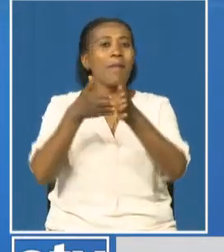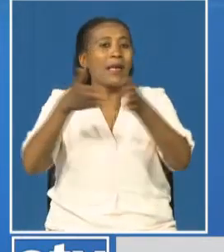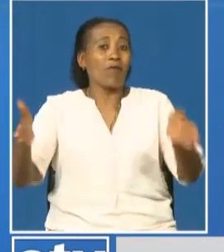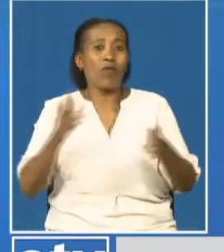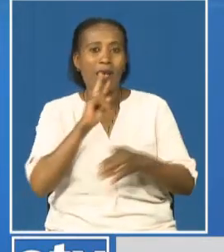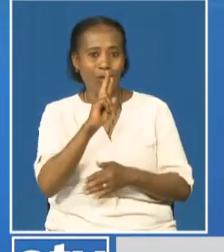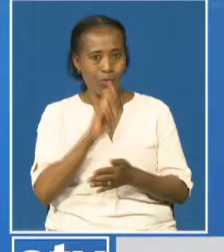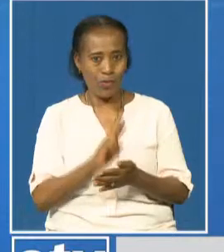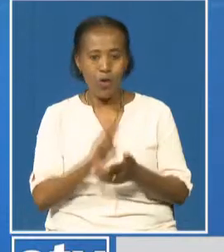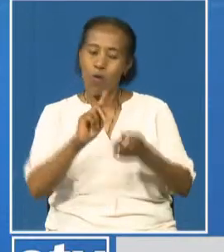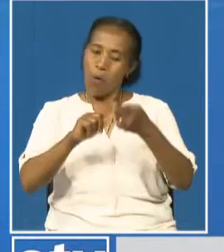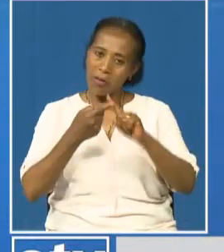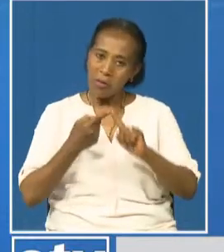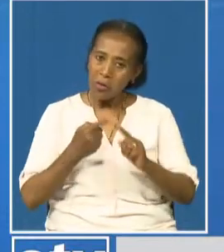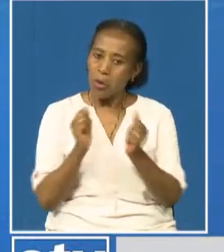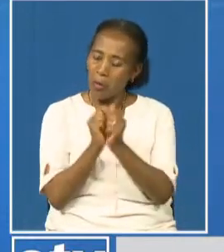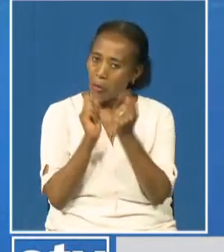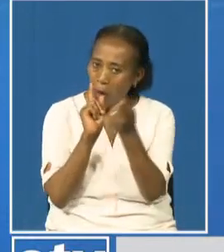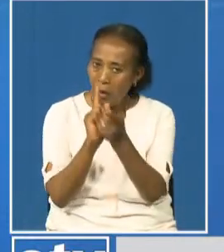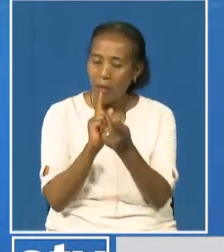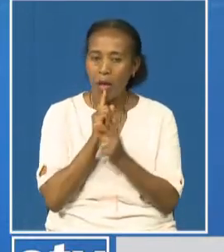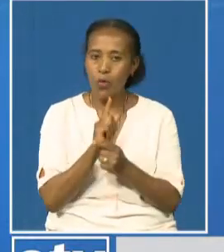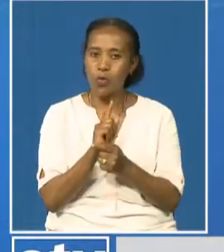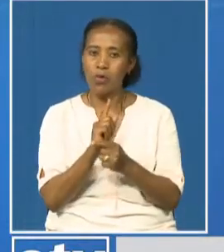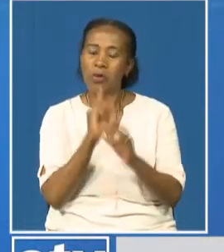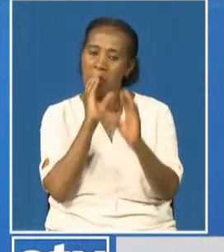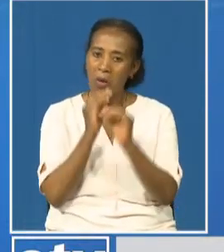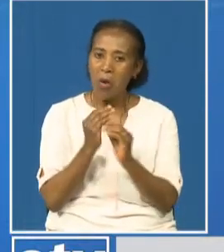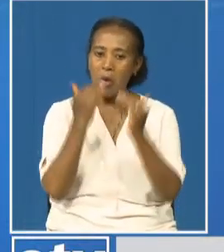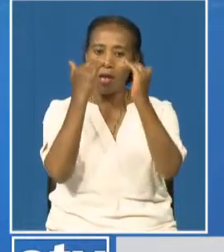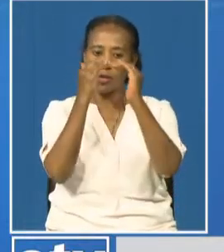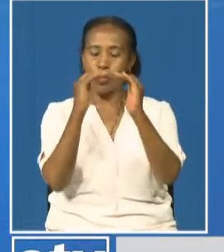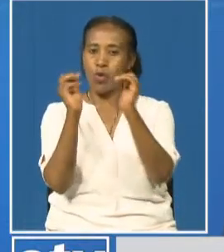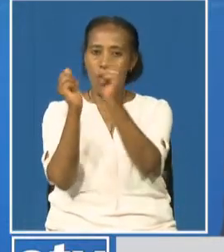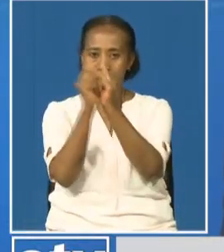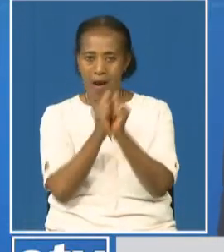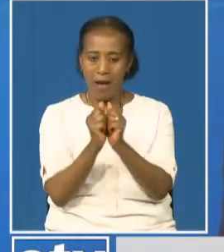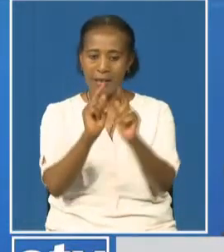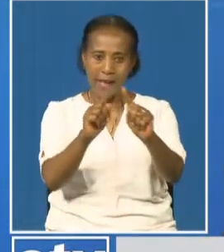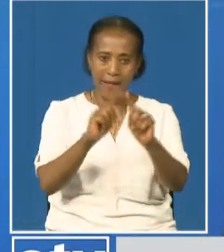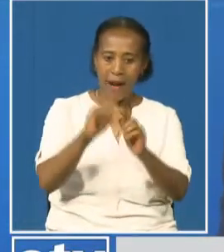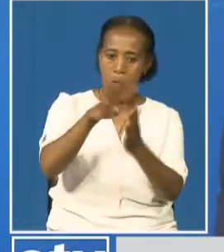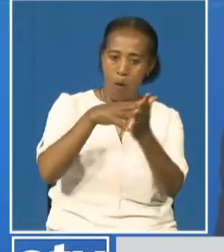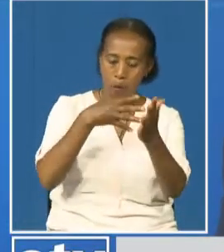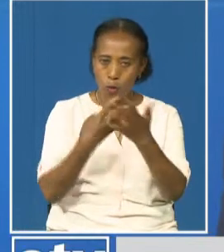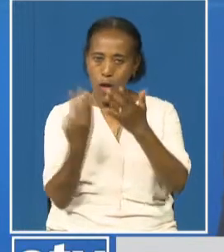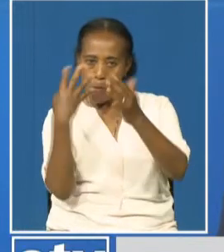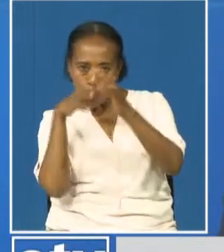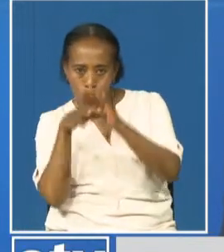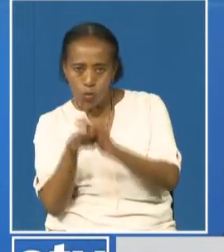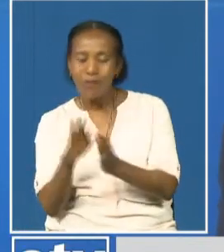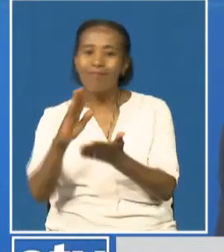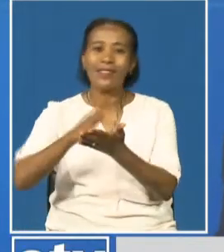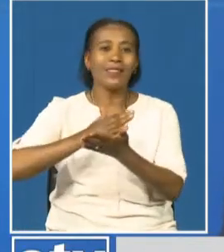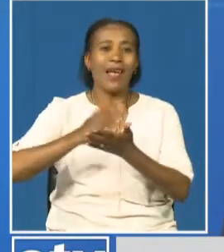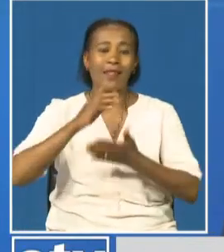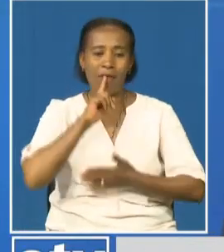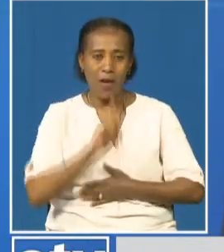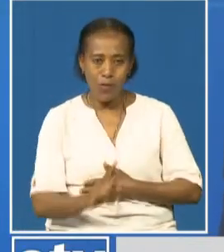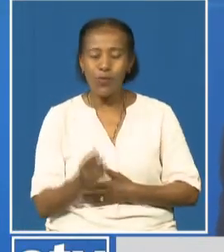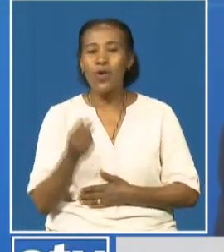ነው። ጓደኞቻቸው ጋር ይገናኛሉ፣ ይወያያሉ፣ ከአቻዎቻቸው ጋር የተለያየ ፕሮግራም ውስጥ